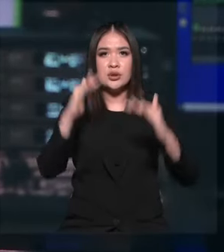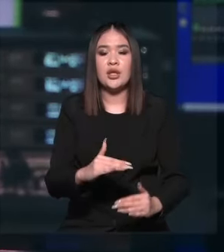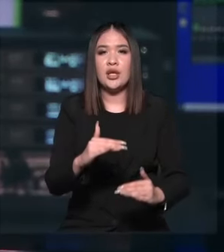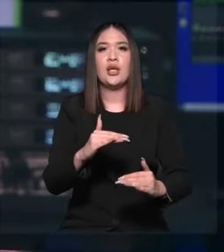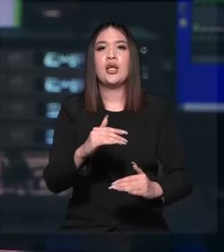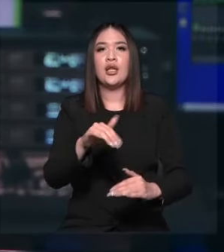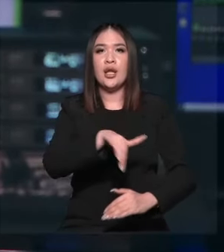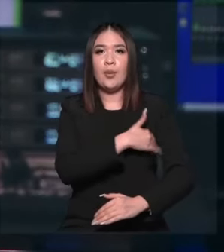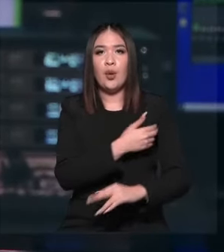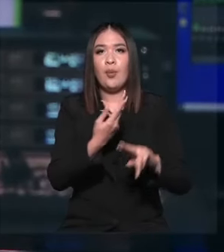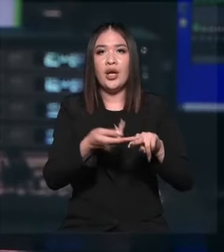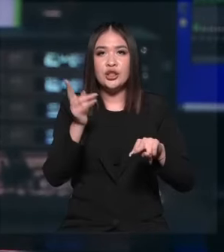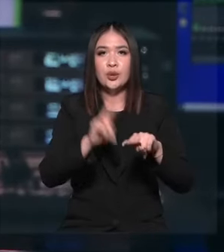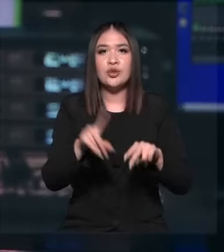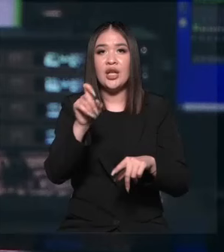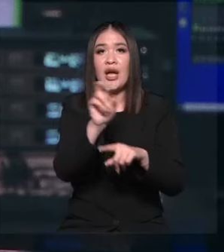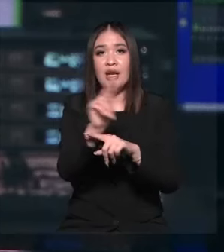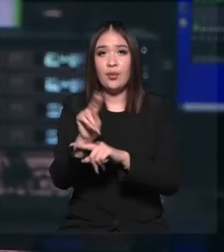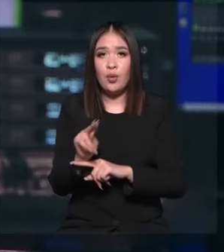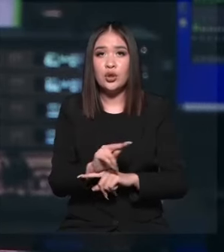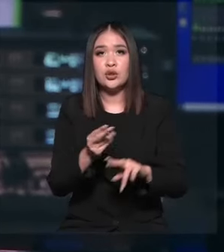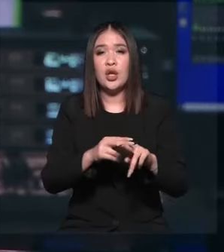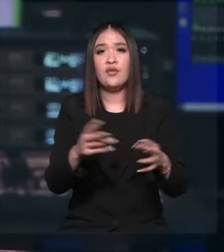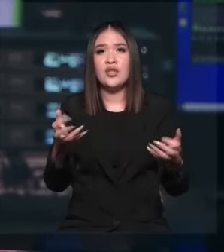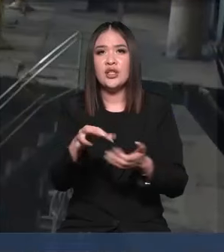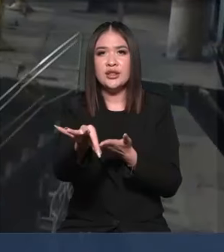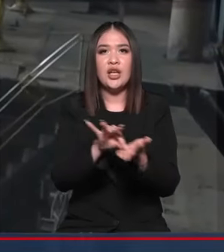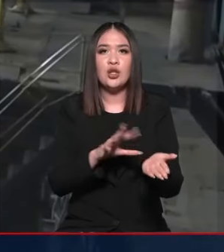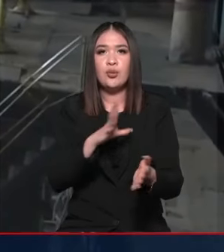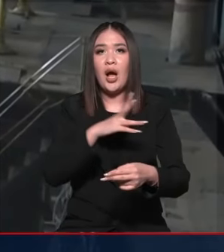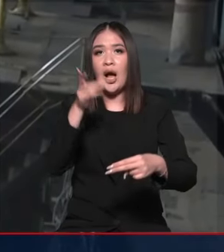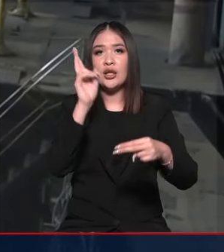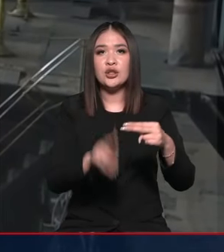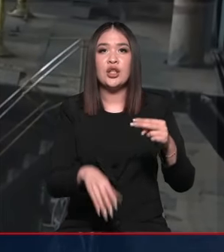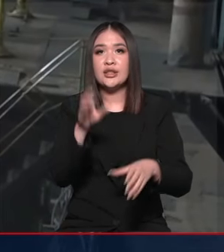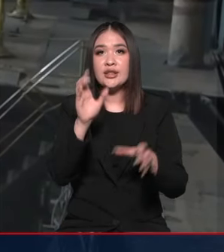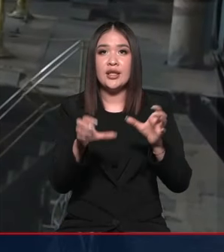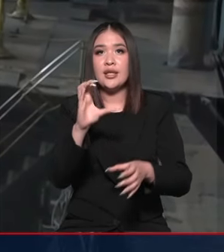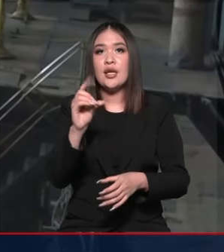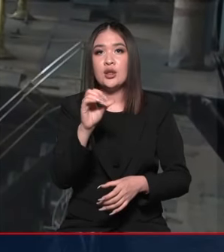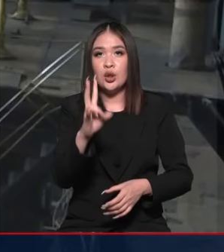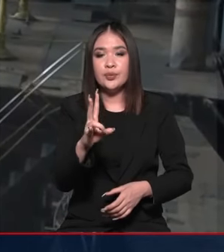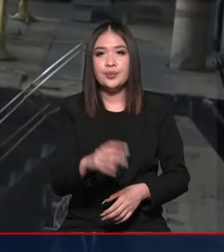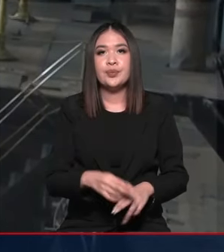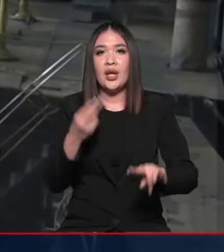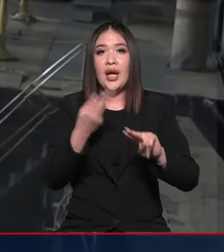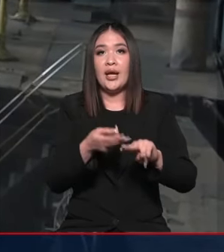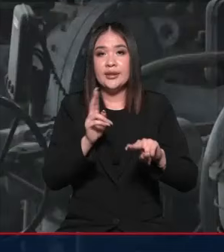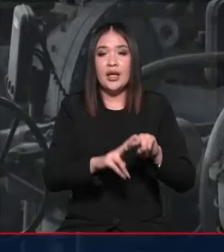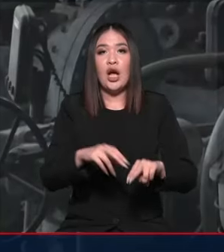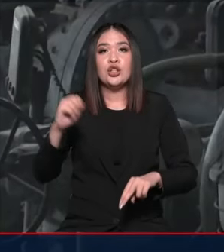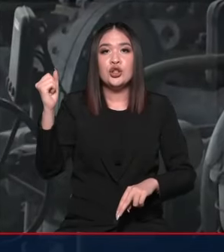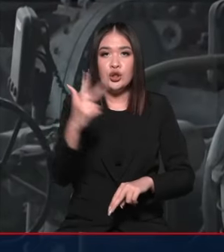низких температур. Поэтому за ремонт на станции взялись сразу же после окончания отопительного сезона. На данный момент на